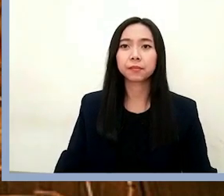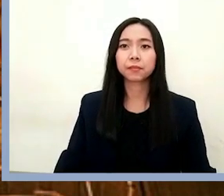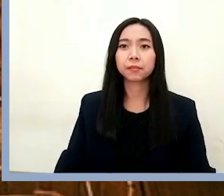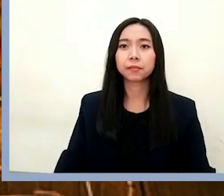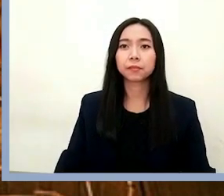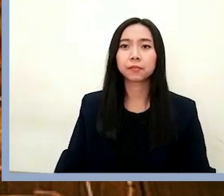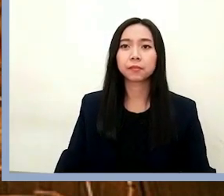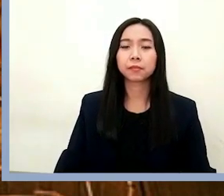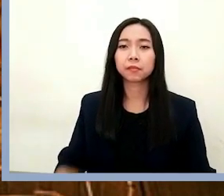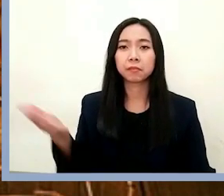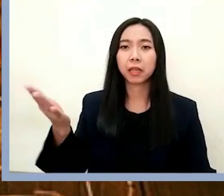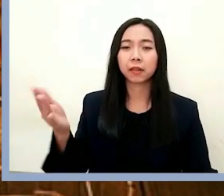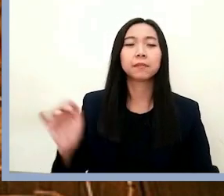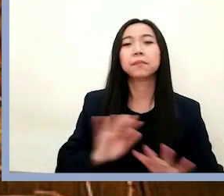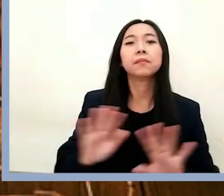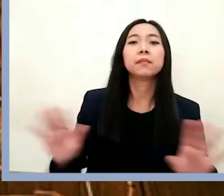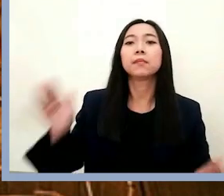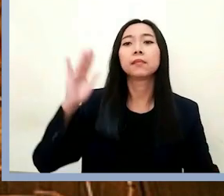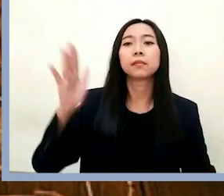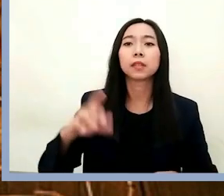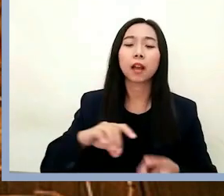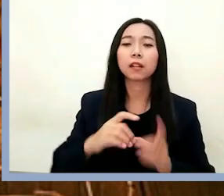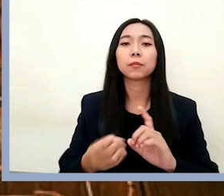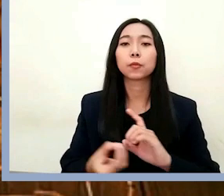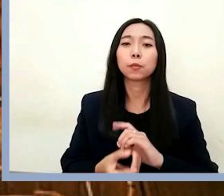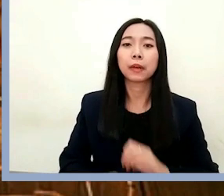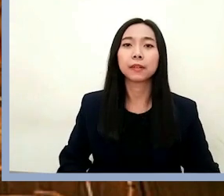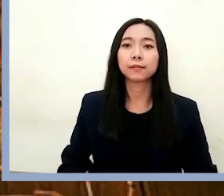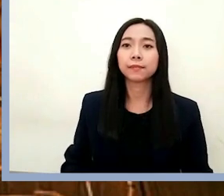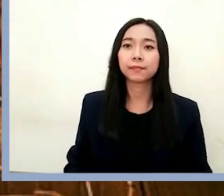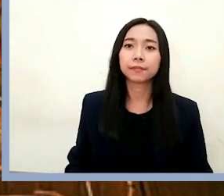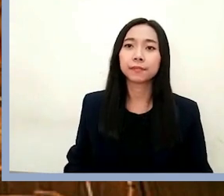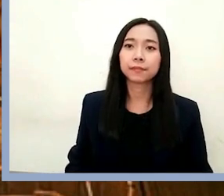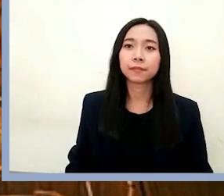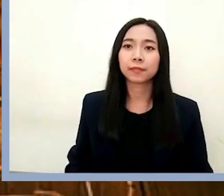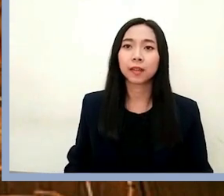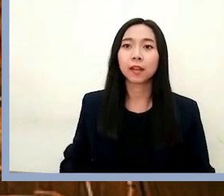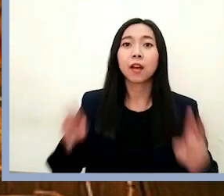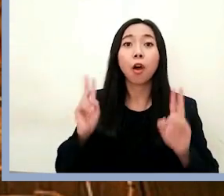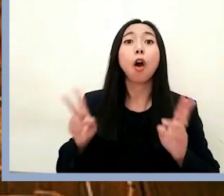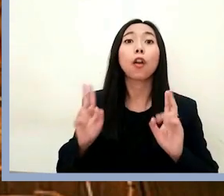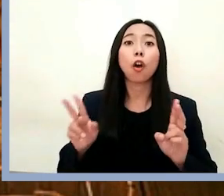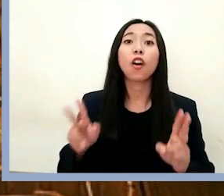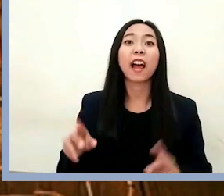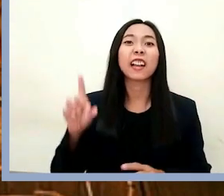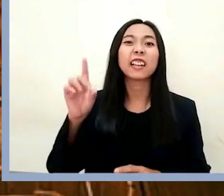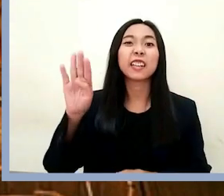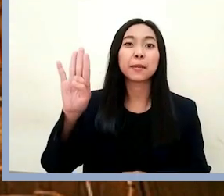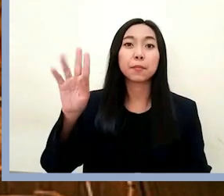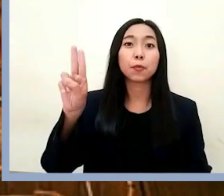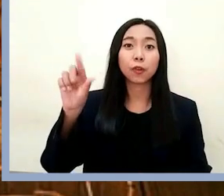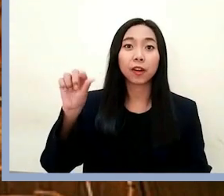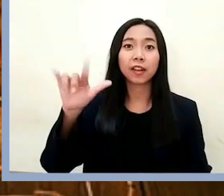mereka tidak akan pernah bertobat justru orang-orang yang telah dibully semakin yakin